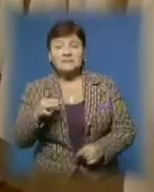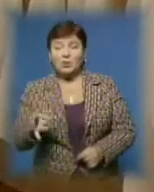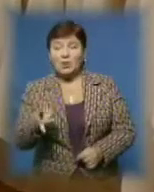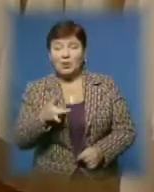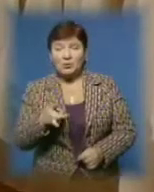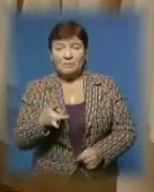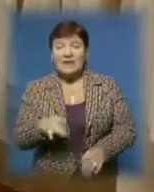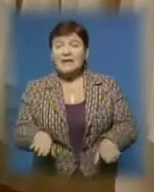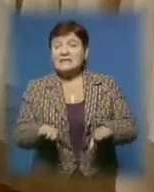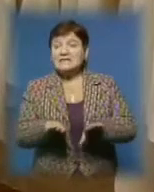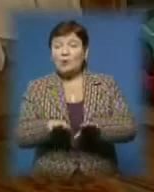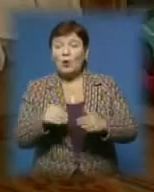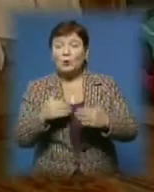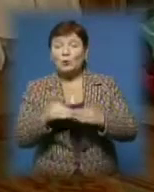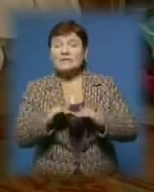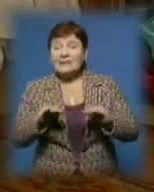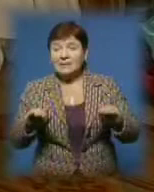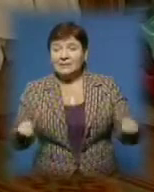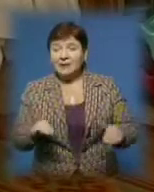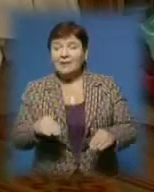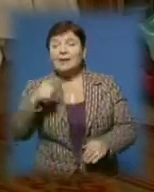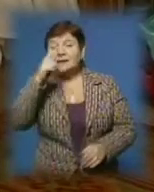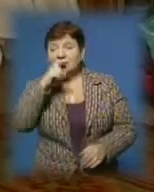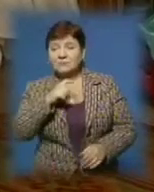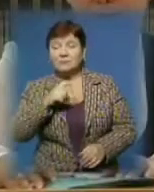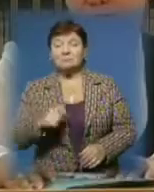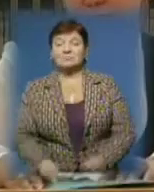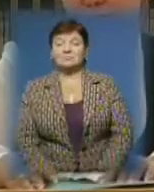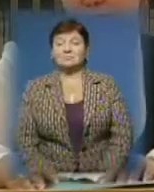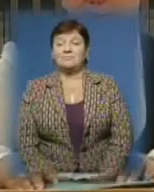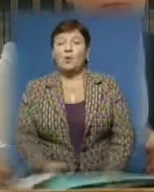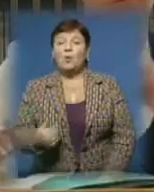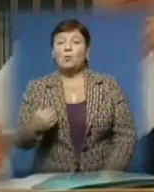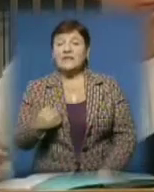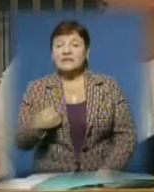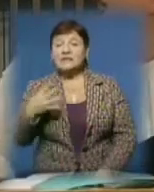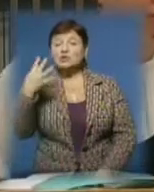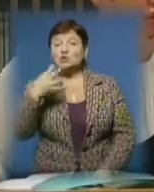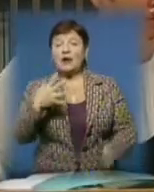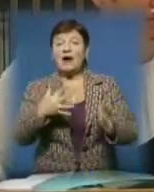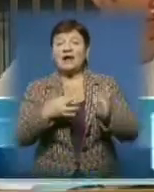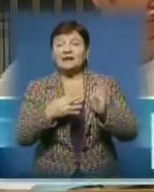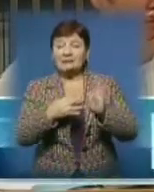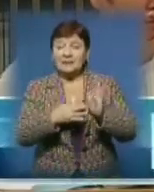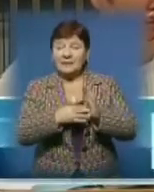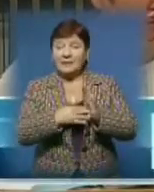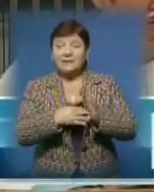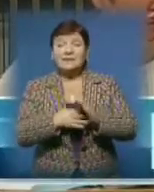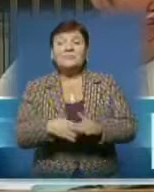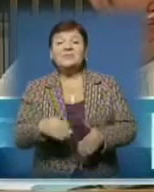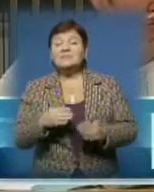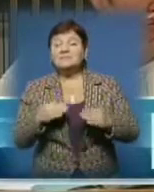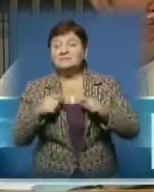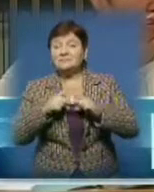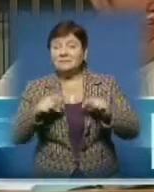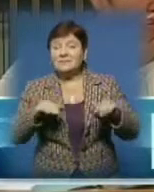Із закладами дошкільної освіти ситуація значно гірша. У нас із 45 вбиралень дошкільних навчальних закладів введено в